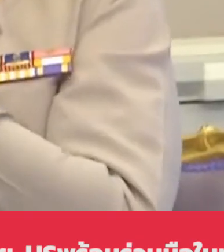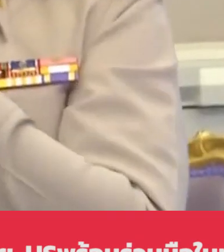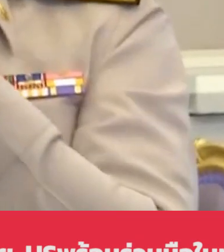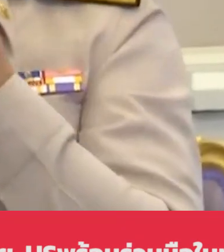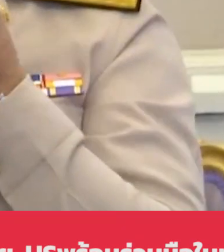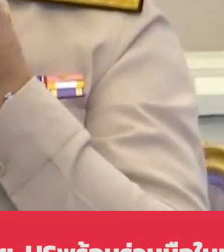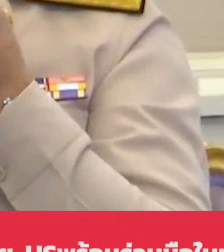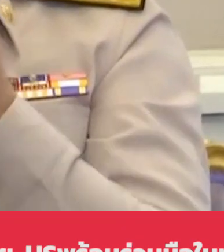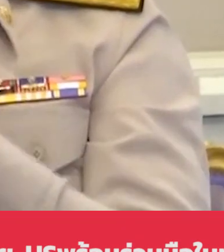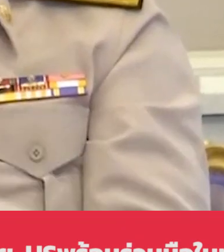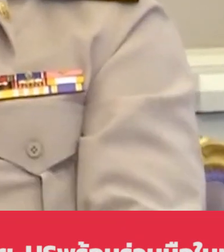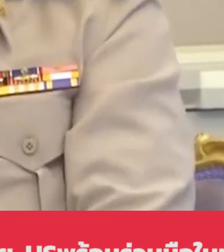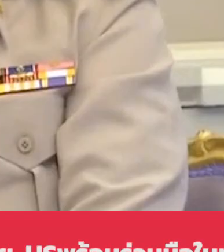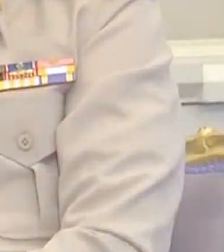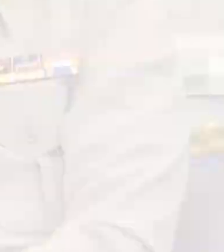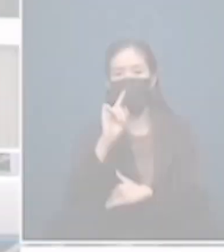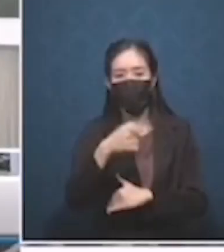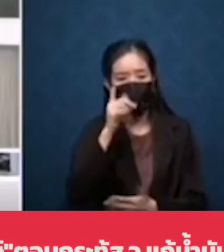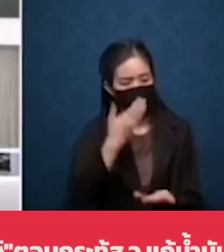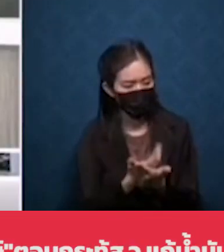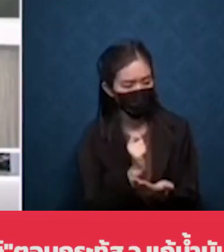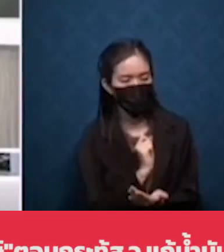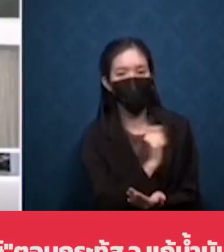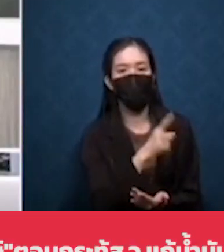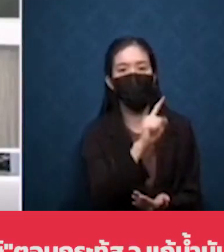เดินหน้าความร่วมมือในทุกมิติ